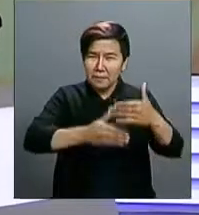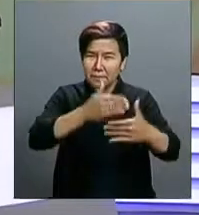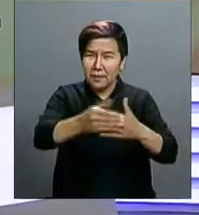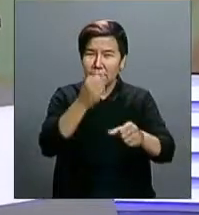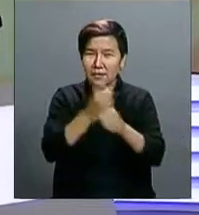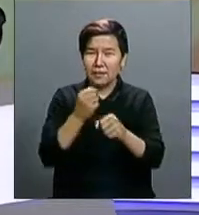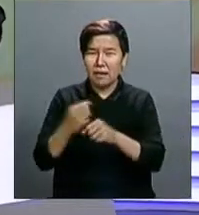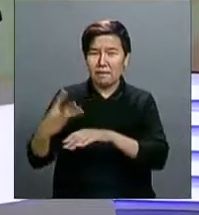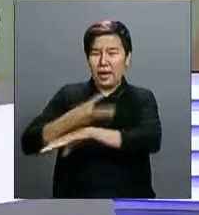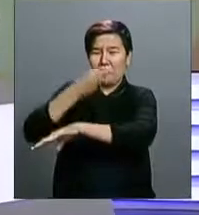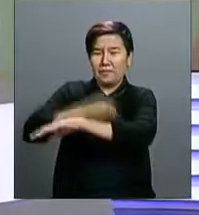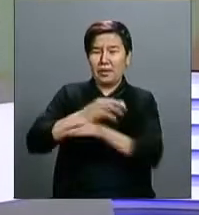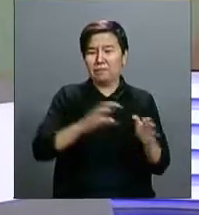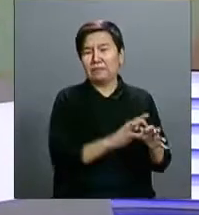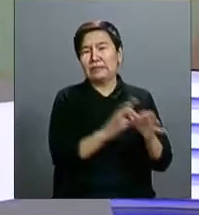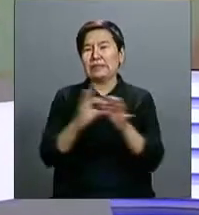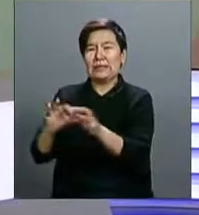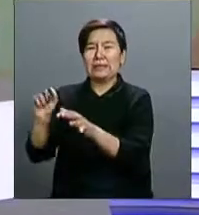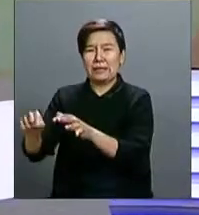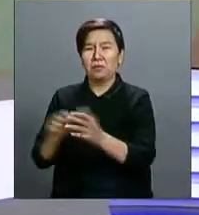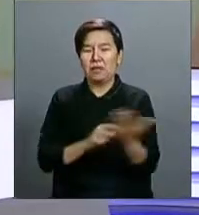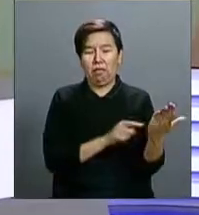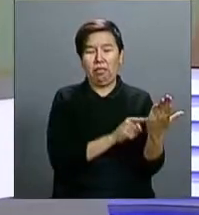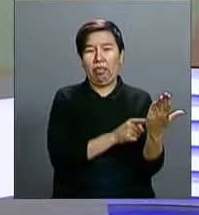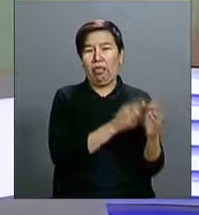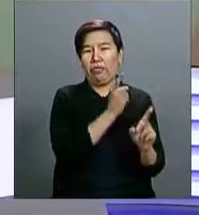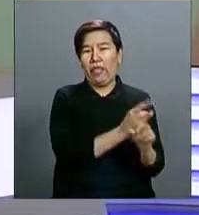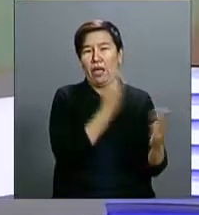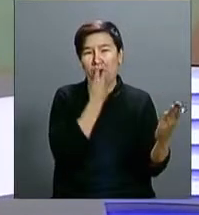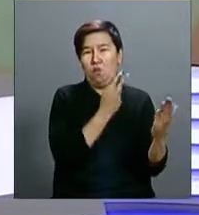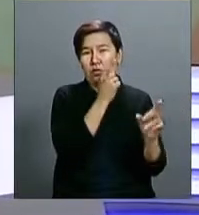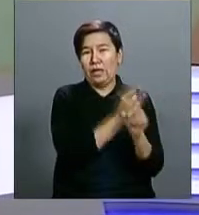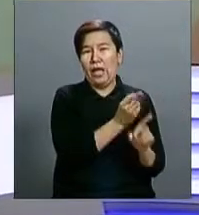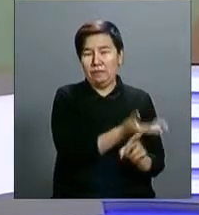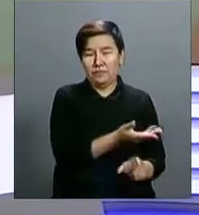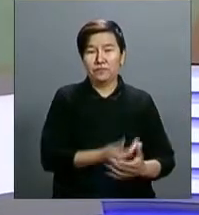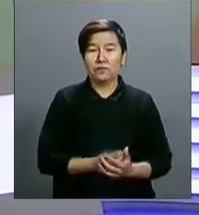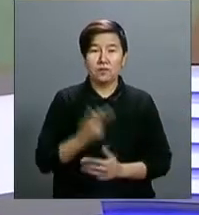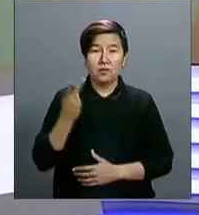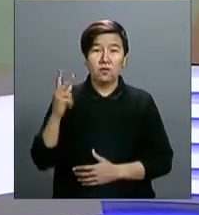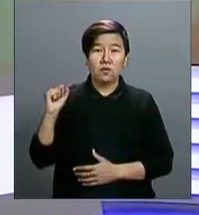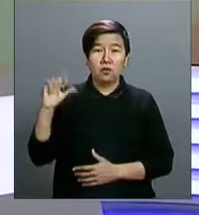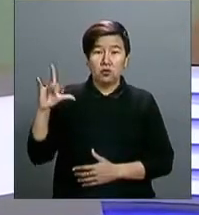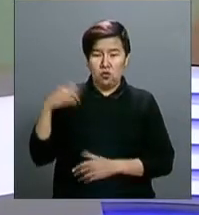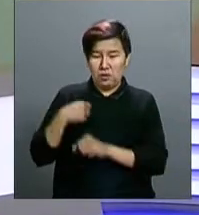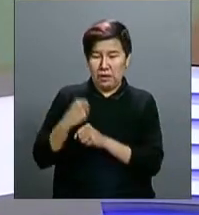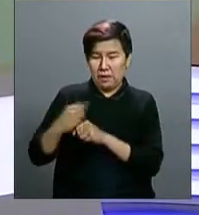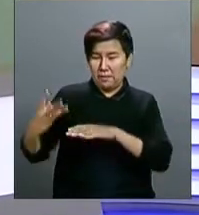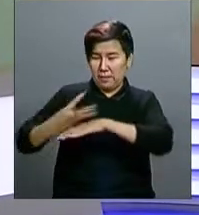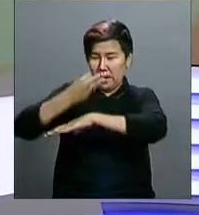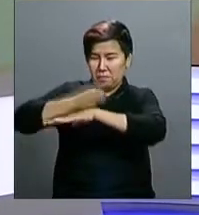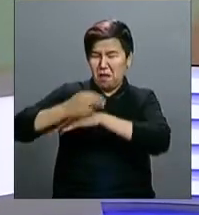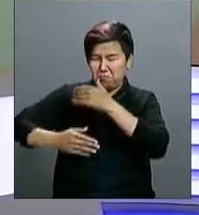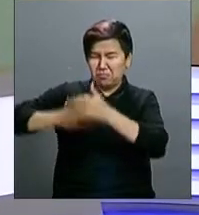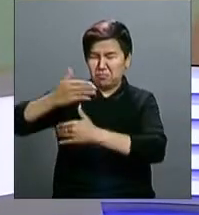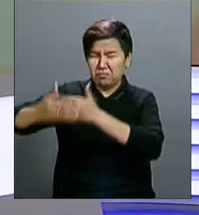การเมืองอยู่นะคะอีกส่วนหนึ่งในเรื่องของงานการเมืองจริงๆนั้นคสช.ก็กำลังเร่งเดินหน้าค่ะโดยเฉพาะเรื่อง